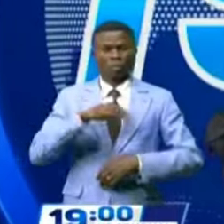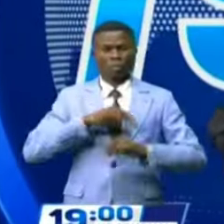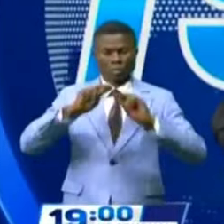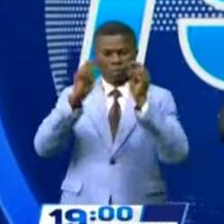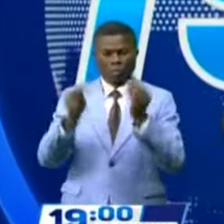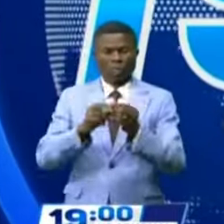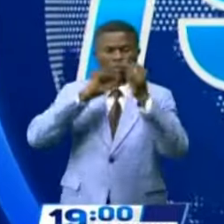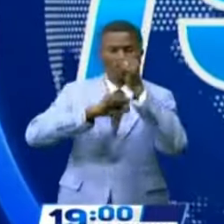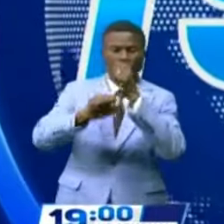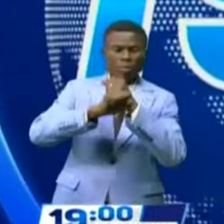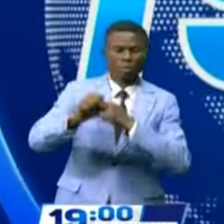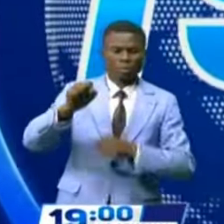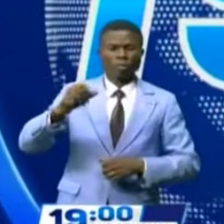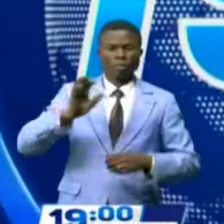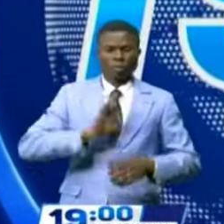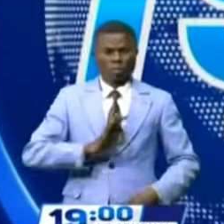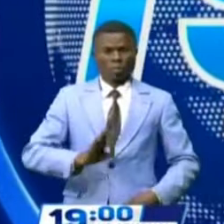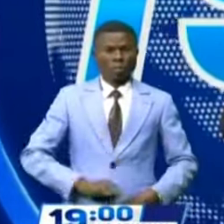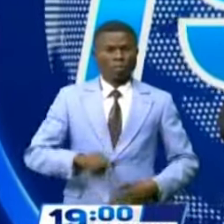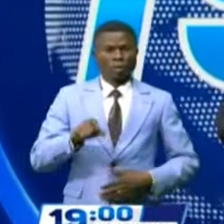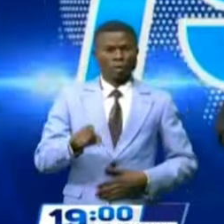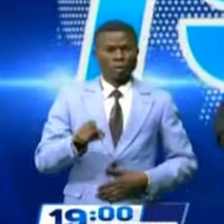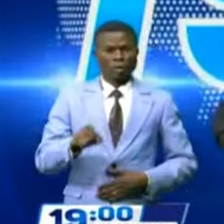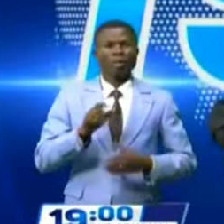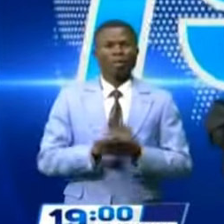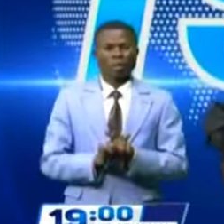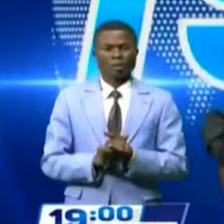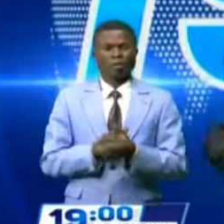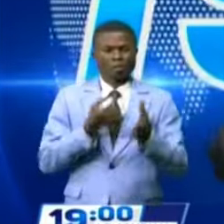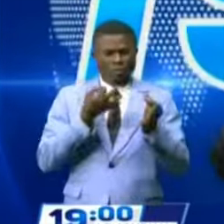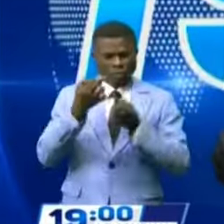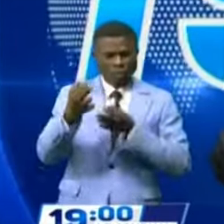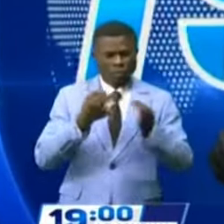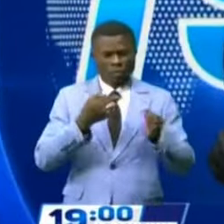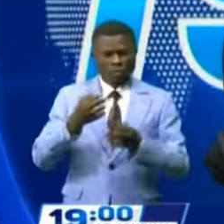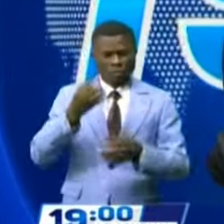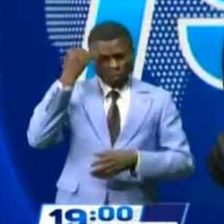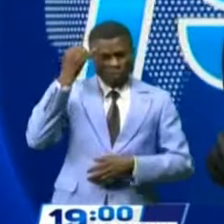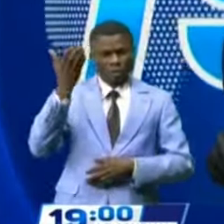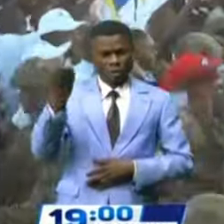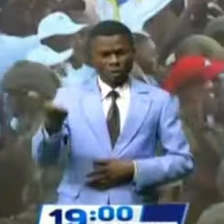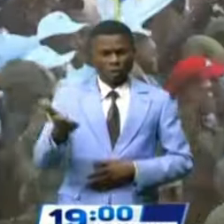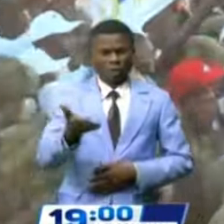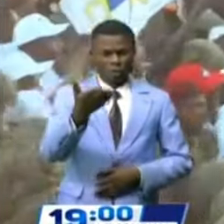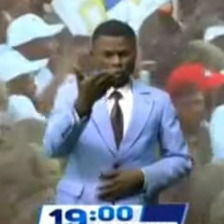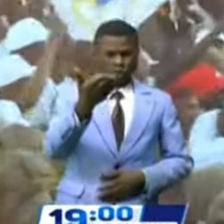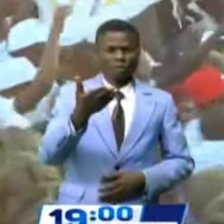l'équipe de la campagne du candidat Félix Antoine Tshisekedi Tshilombo, livre ses impressions.